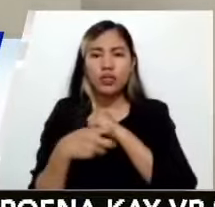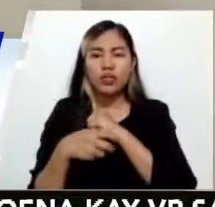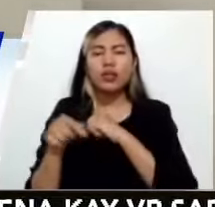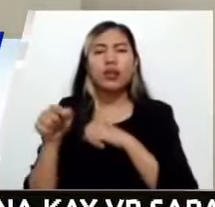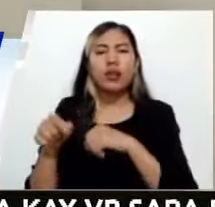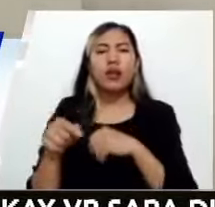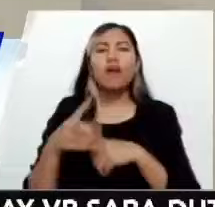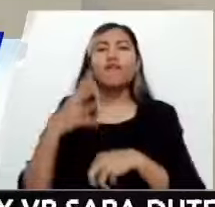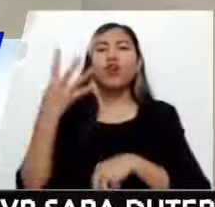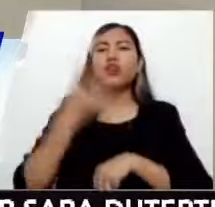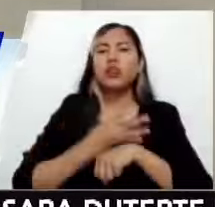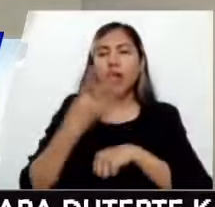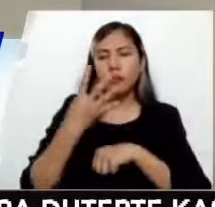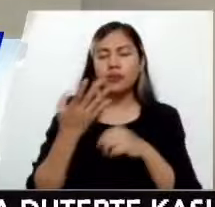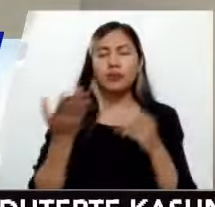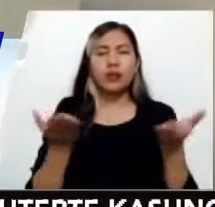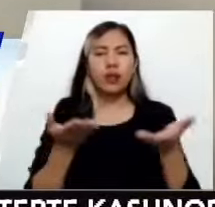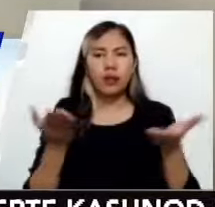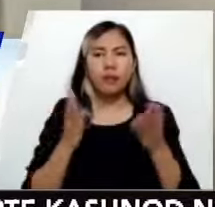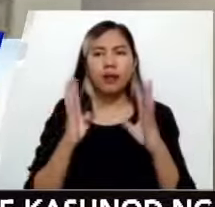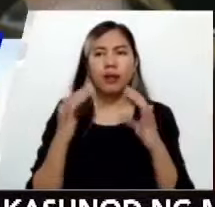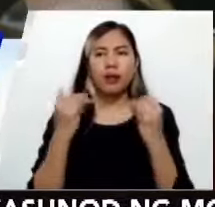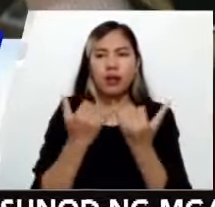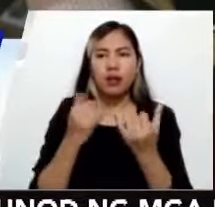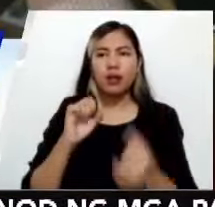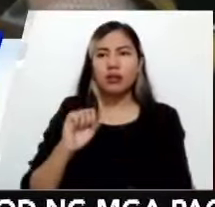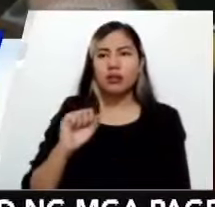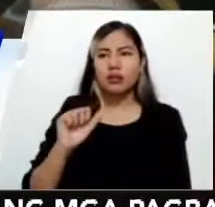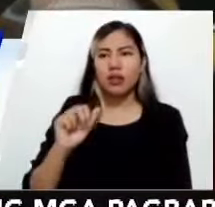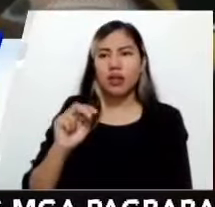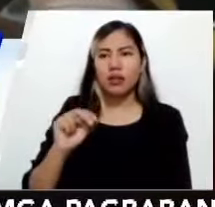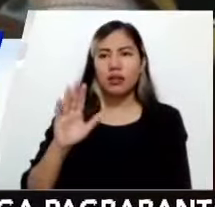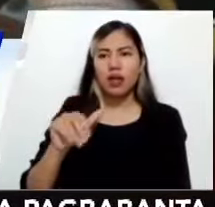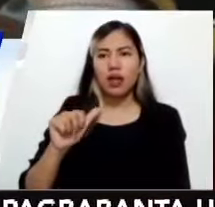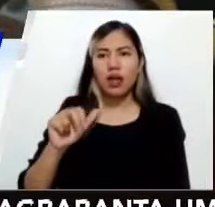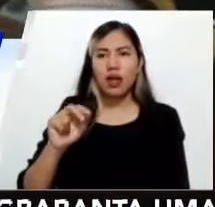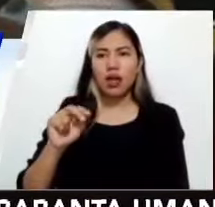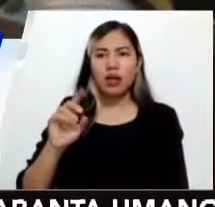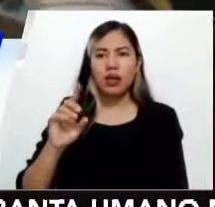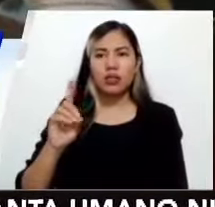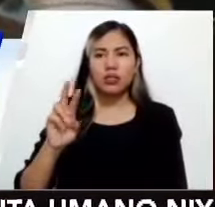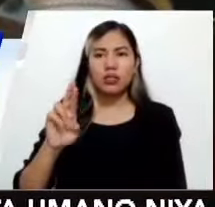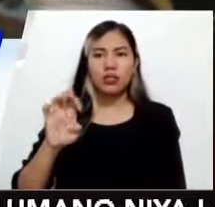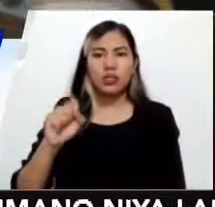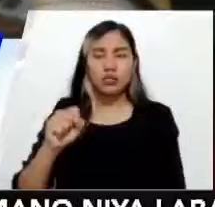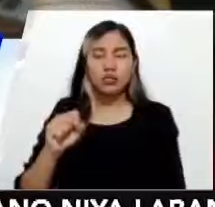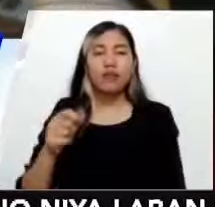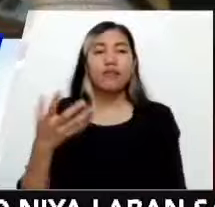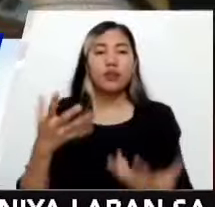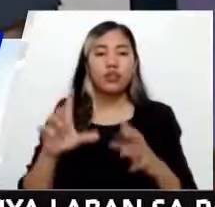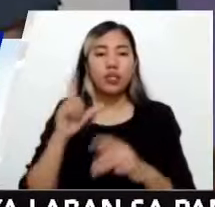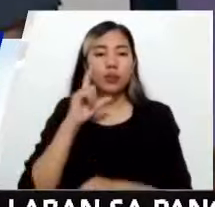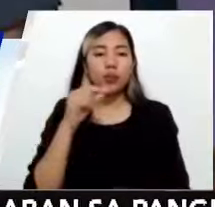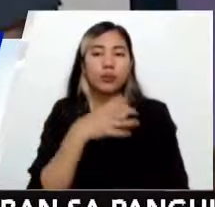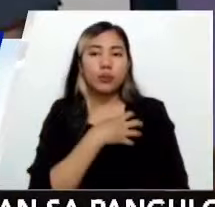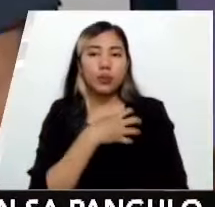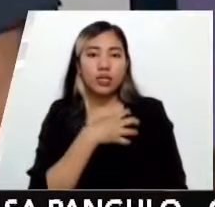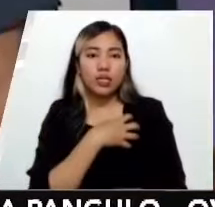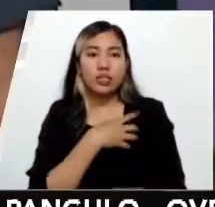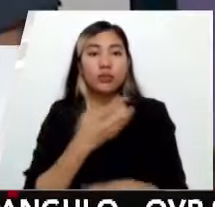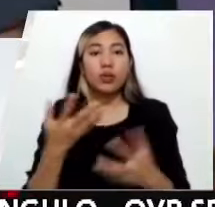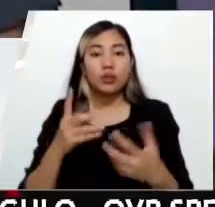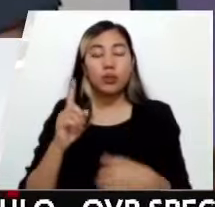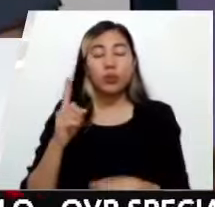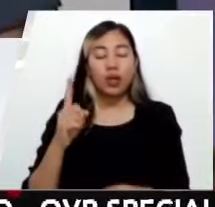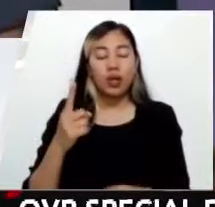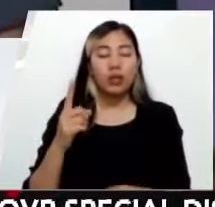sa Barangay San Andres at Barangay San Juan nitong Linggo. Una raw na i-report sa pulis ang pang-hold up sa isang babae. Tinutukan siya ng